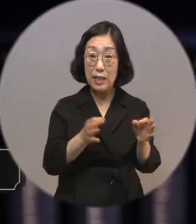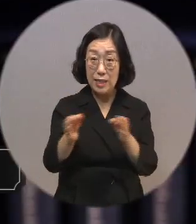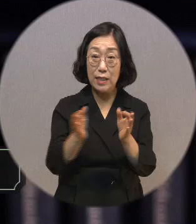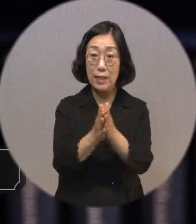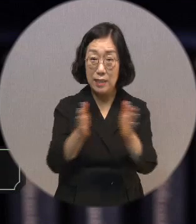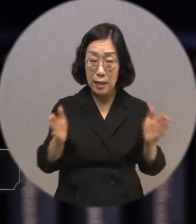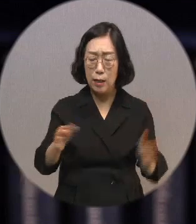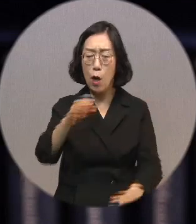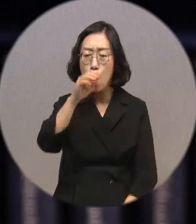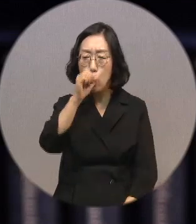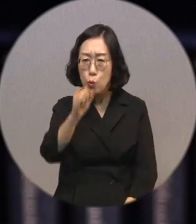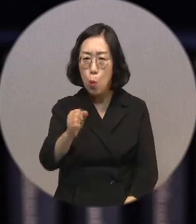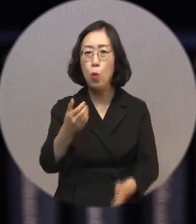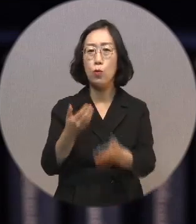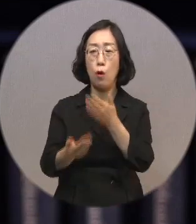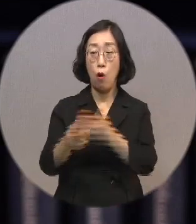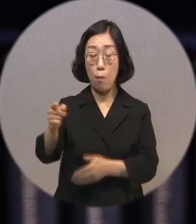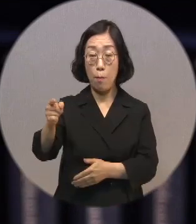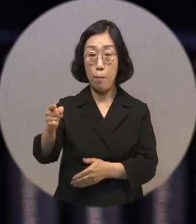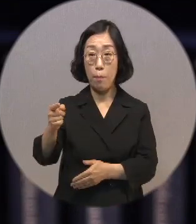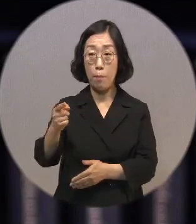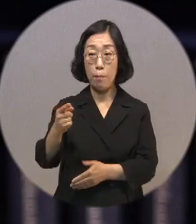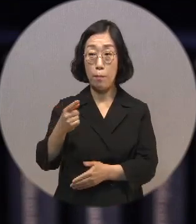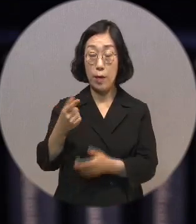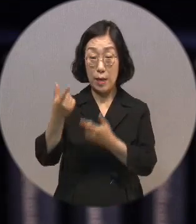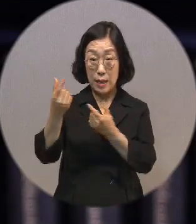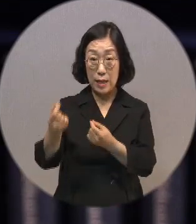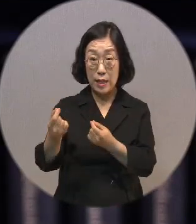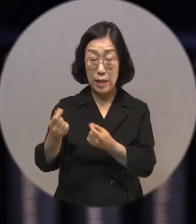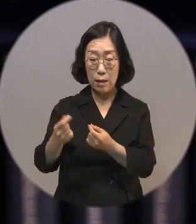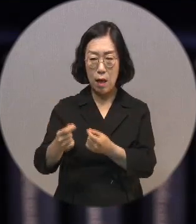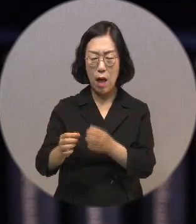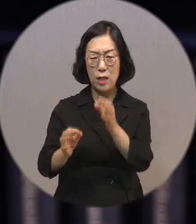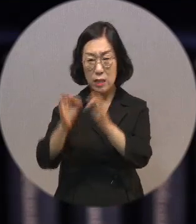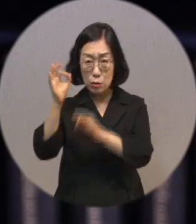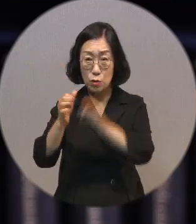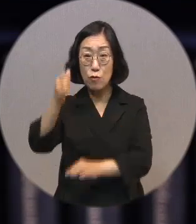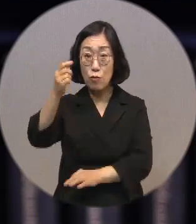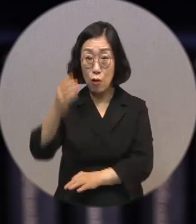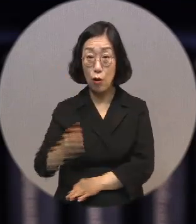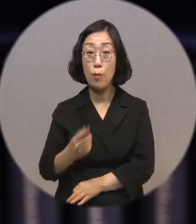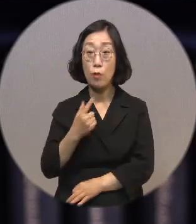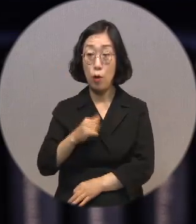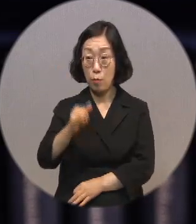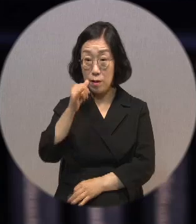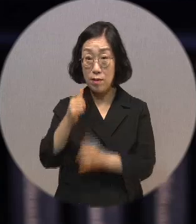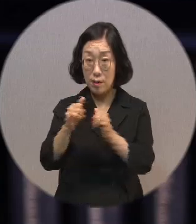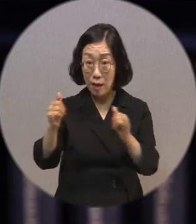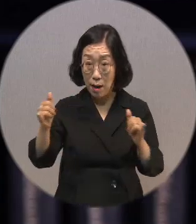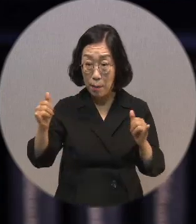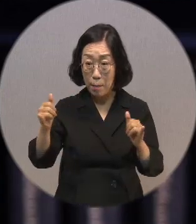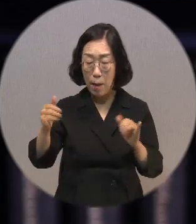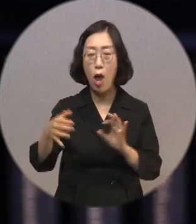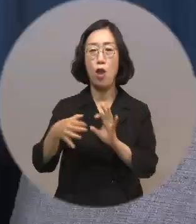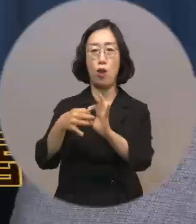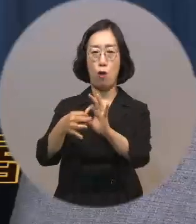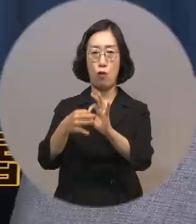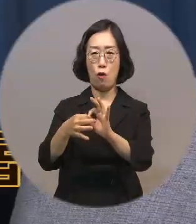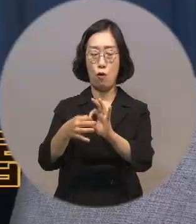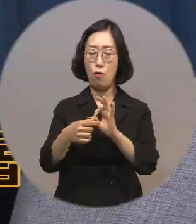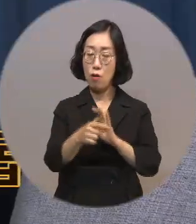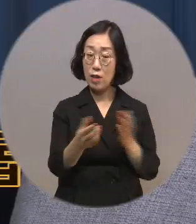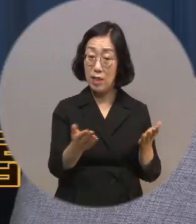창업가를 연결해 주는 거예요. 그래서 비슷한 업종이 있어서 이미 그 시행착오를 했던 남한 창업가가 북에서 온 창업가분이